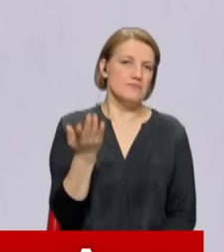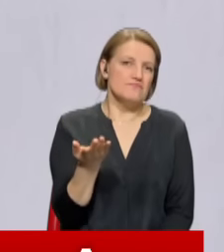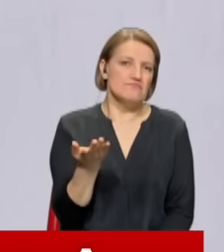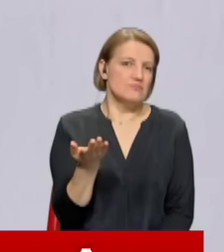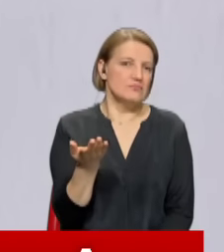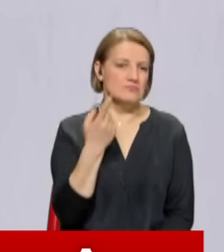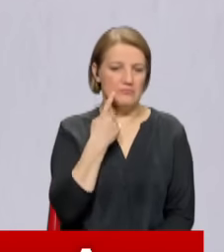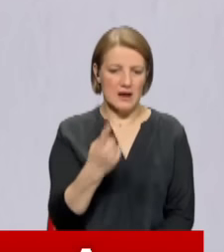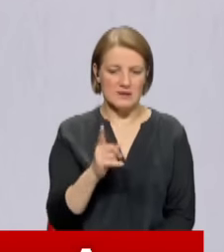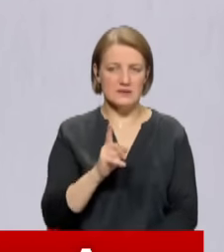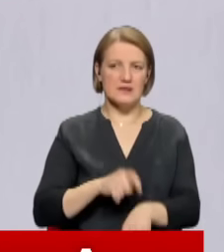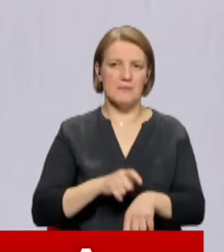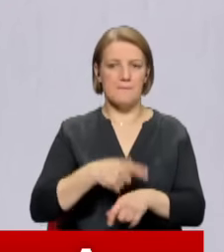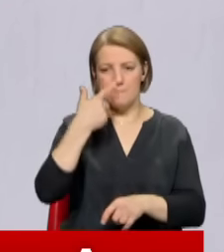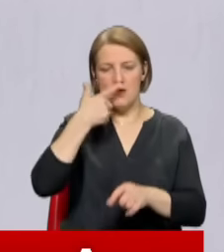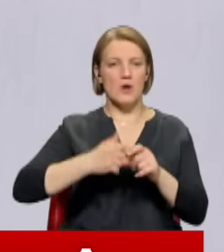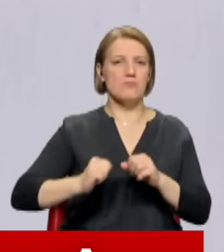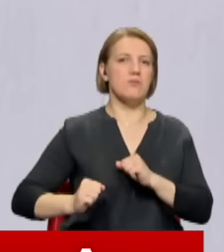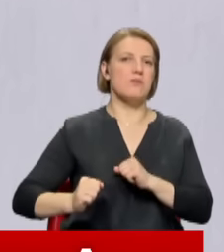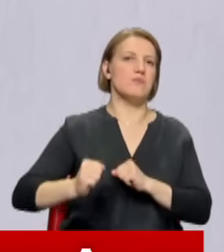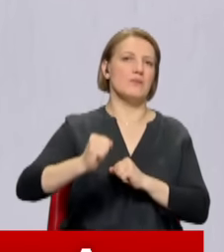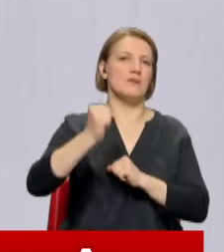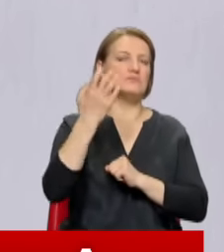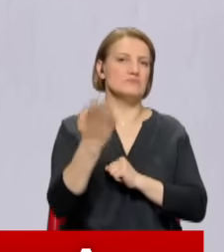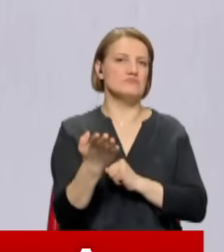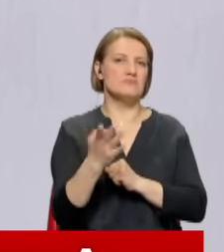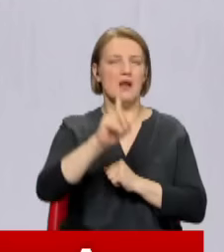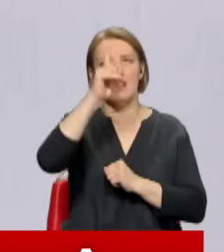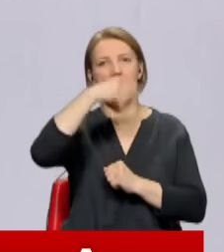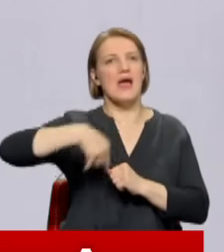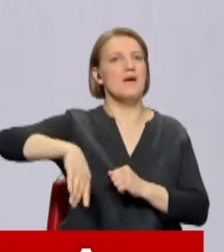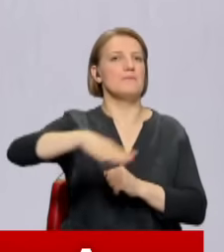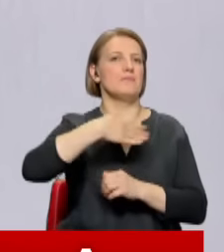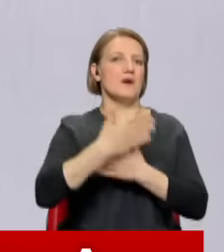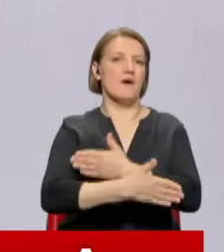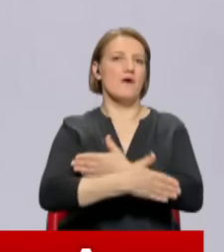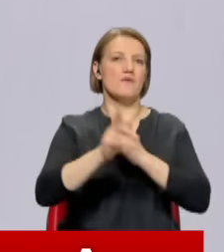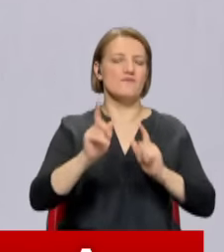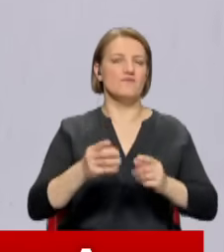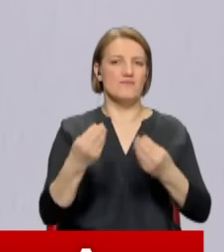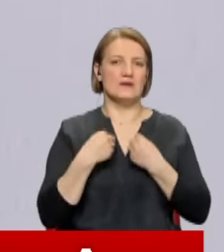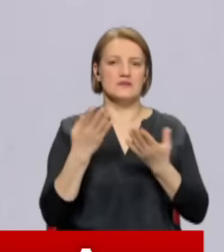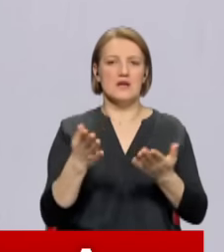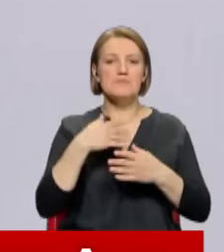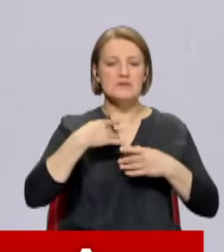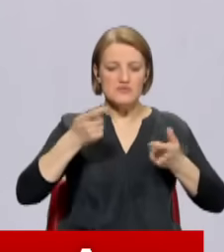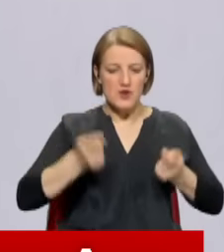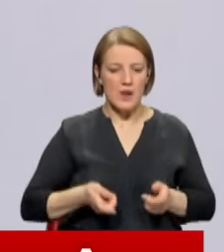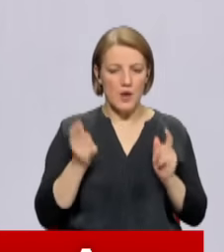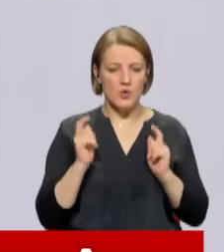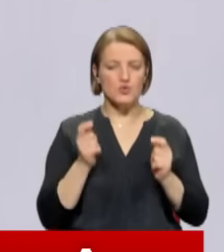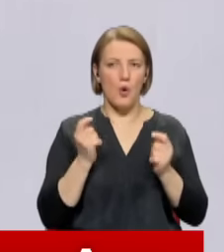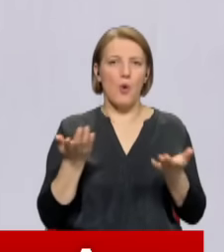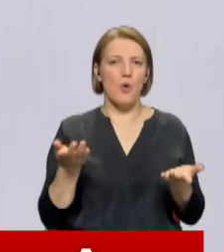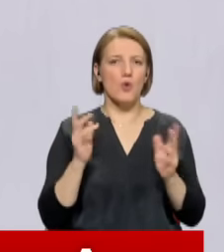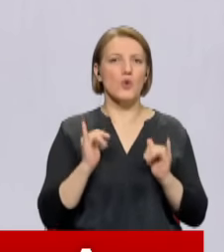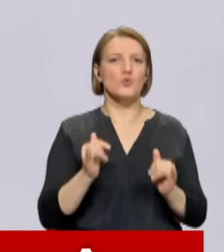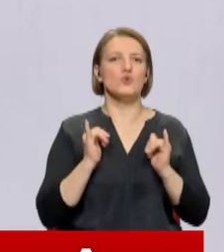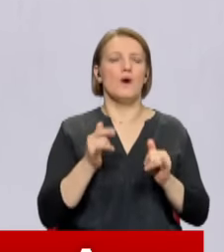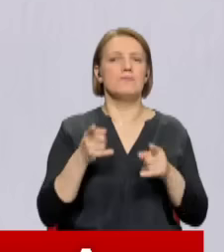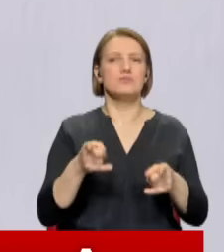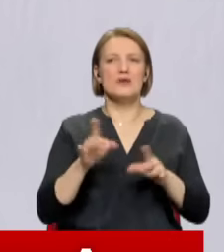şeye baktığın zaman mazot da uçmuş. Yani Allah hepimize yardım etsin. Bizim şartlar da çok kötü. Yani artık